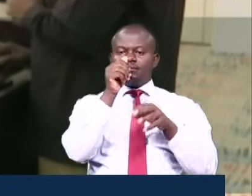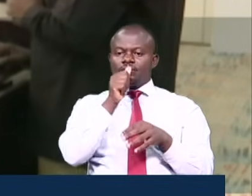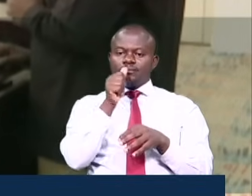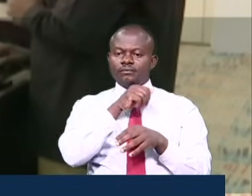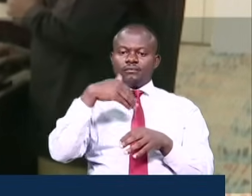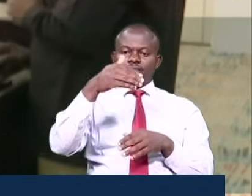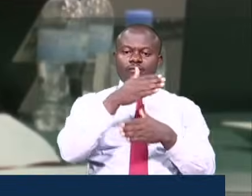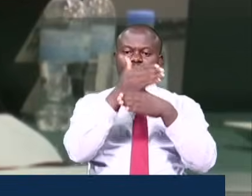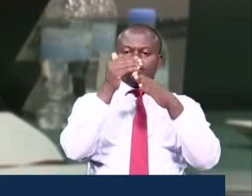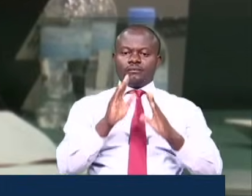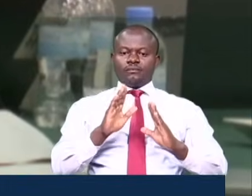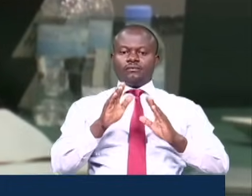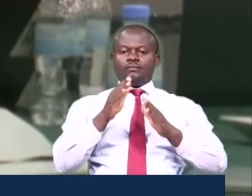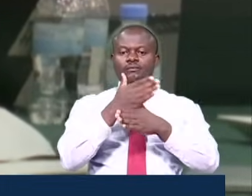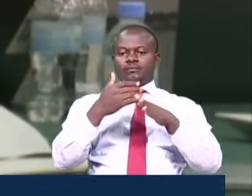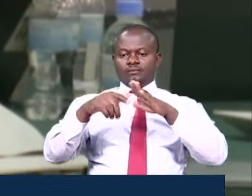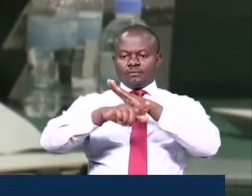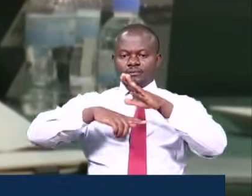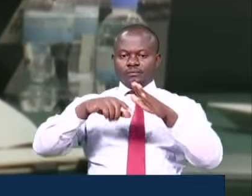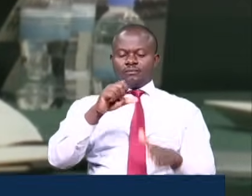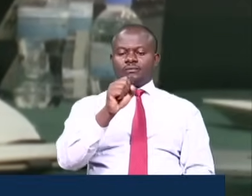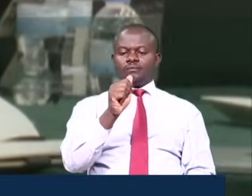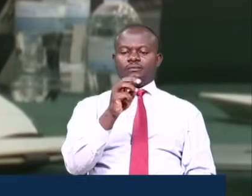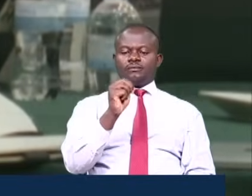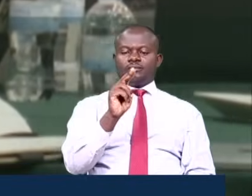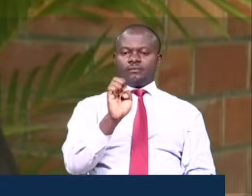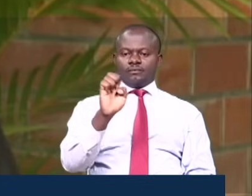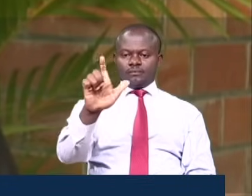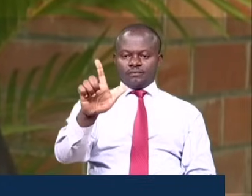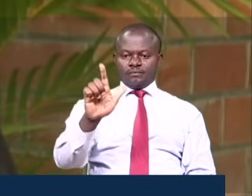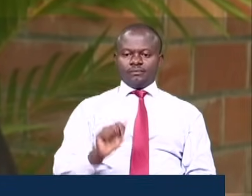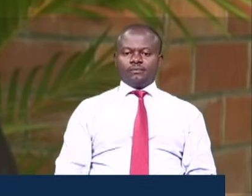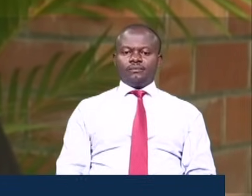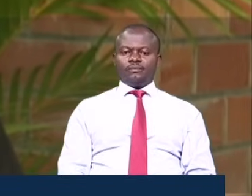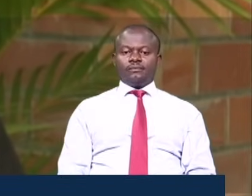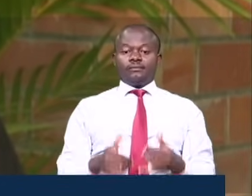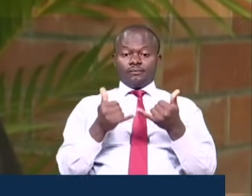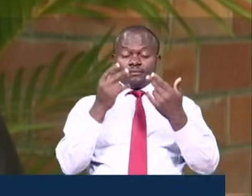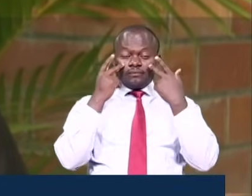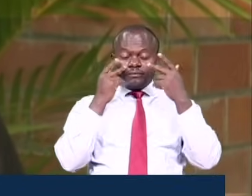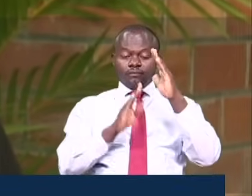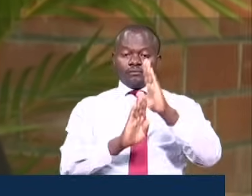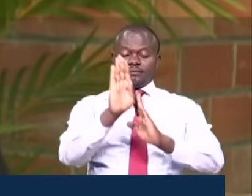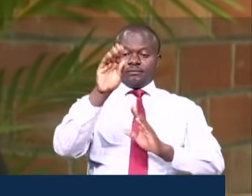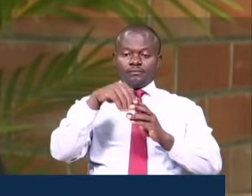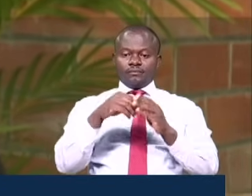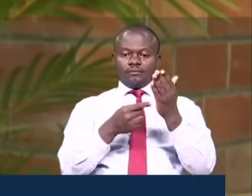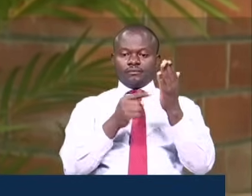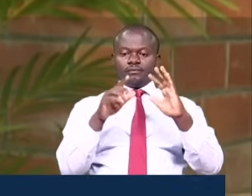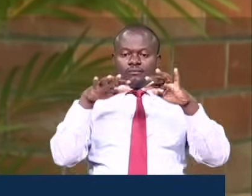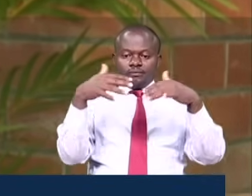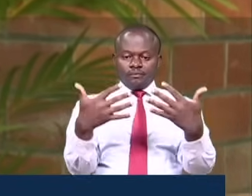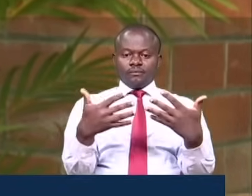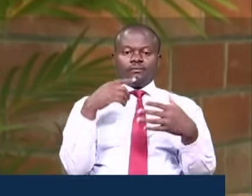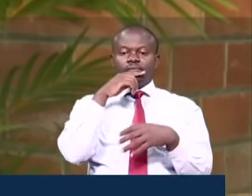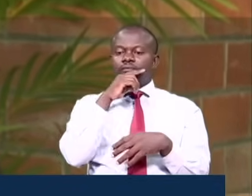uhoraho muri Minisiteri y'Ubutegetsi bw'Igihugu Samuel Dusengiyumva ngira ngo urebye iterambere mu ikoranabuhanga aho rigeze imbuga